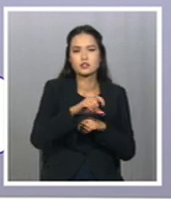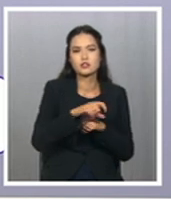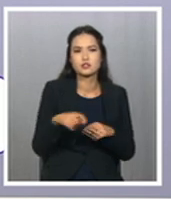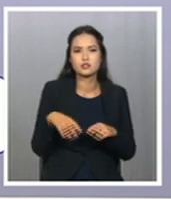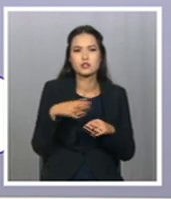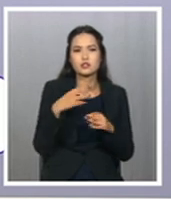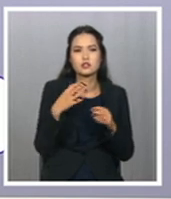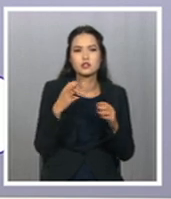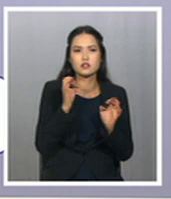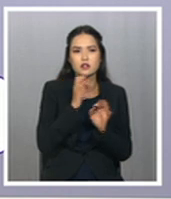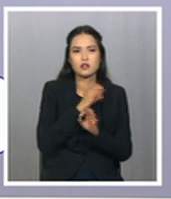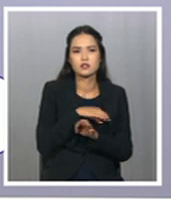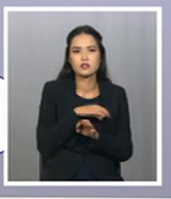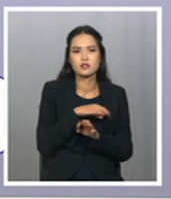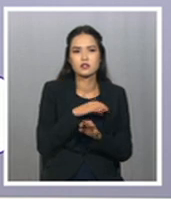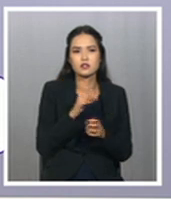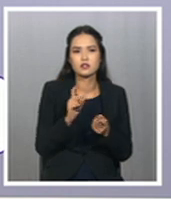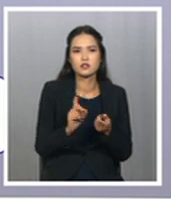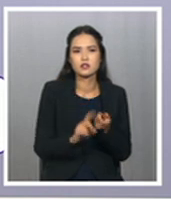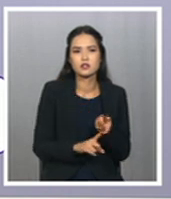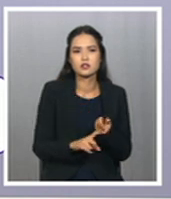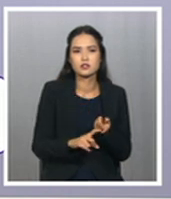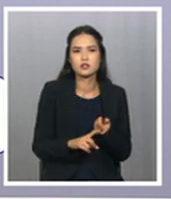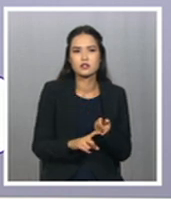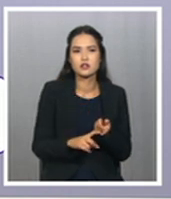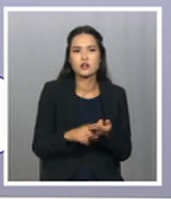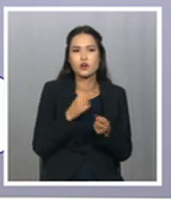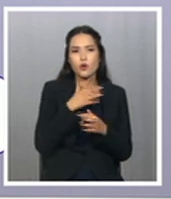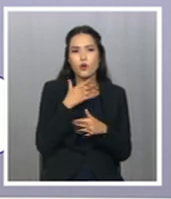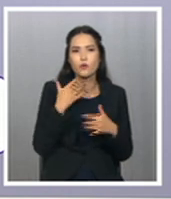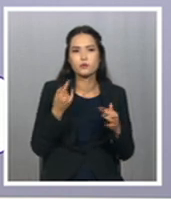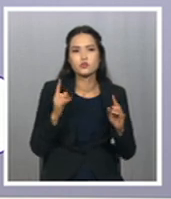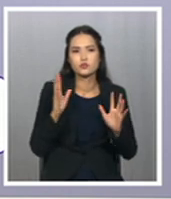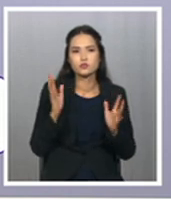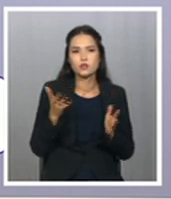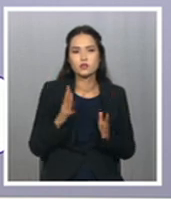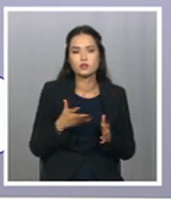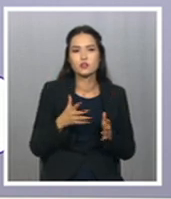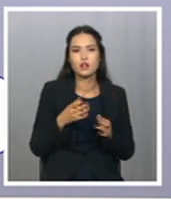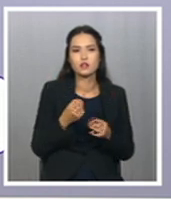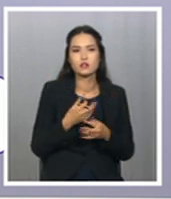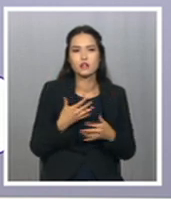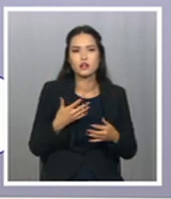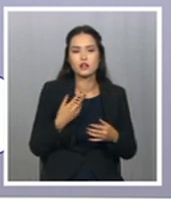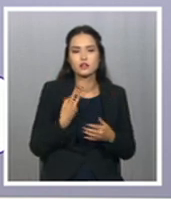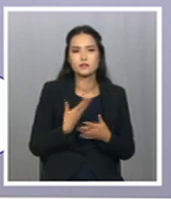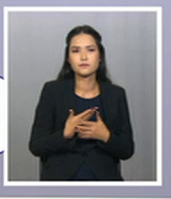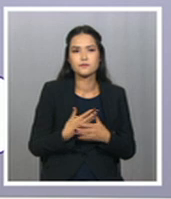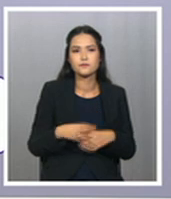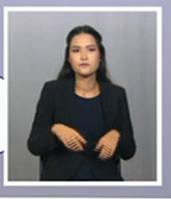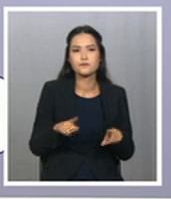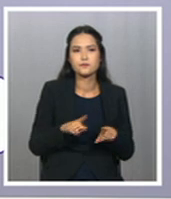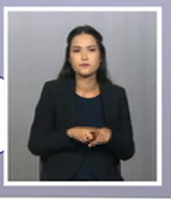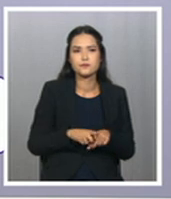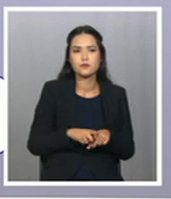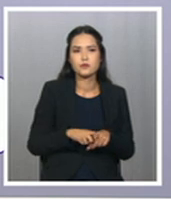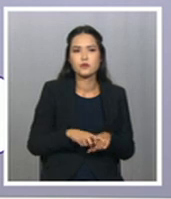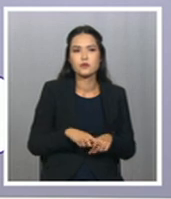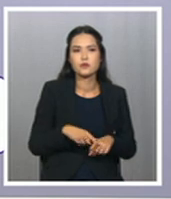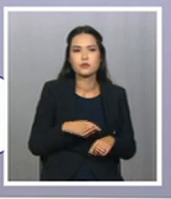қатысты. Элеонора бұған көбінесе жағдайда наразылық білдіретін еді. Бірақ мұндай жағдай оның